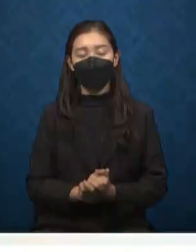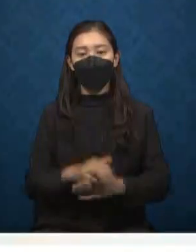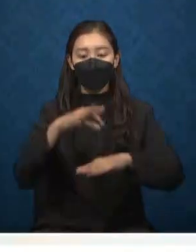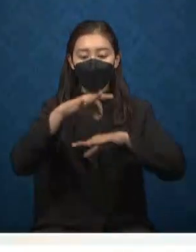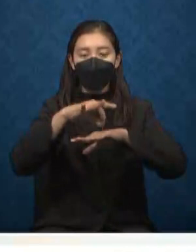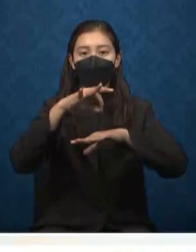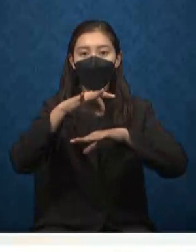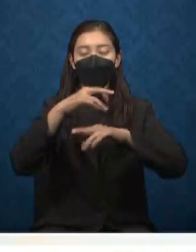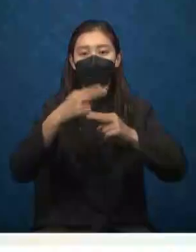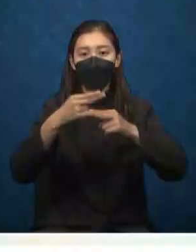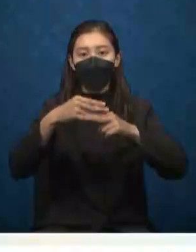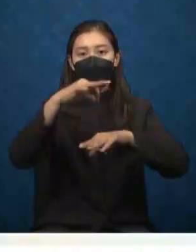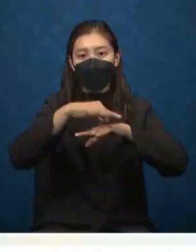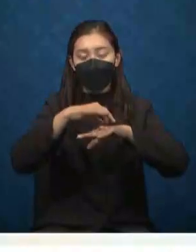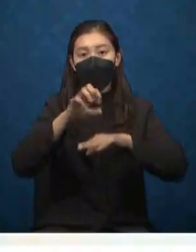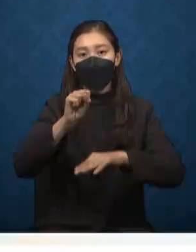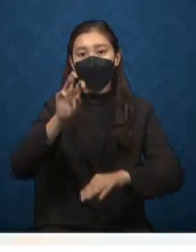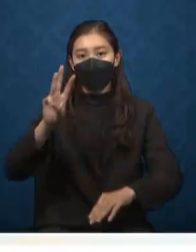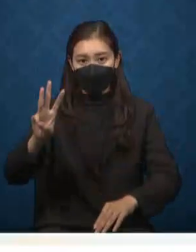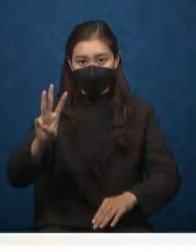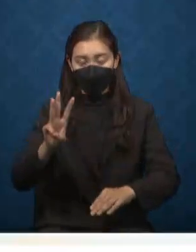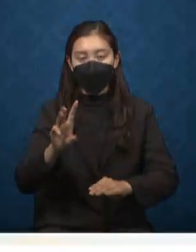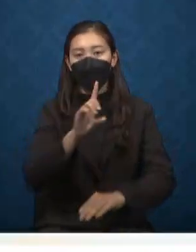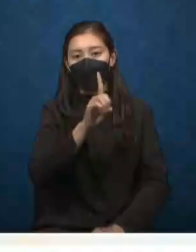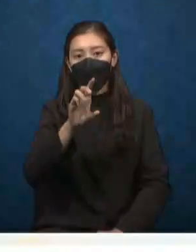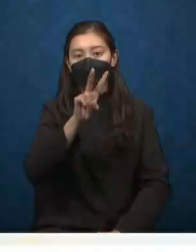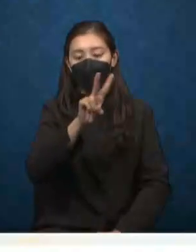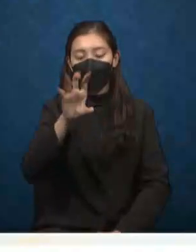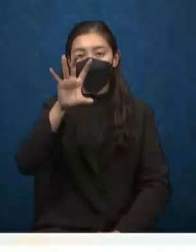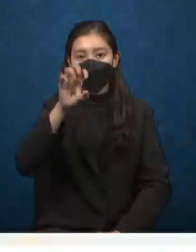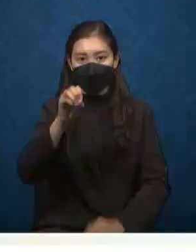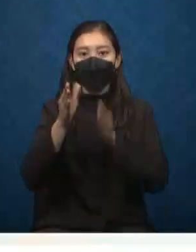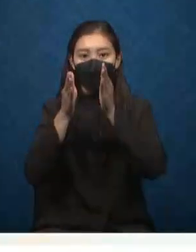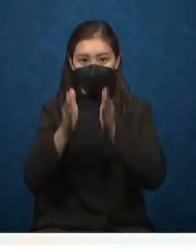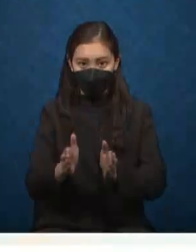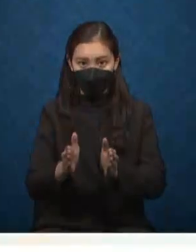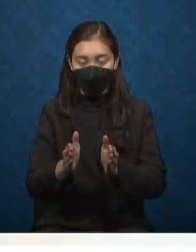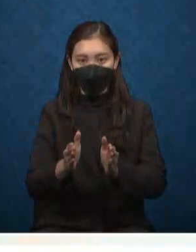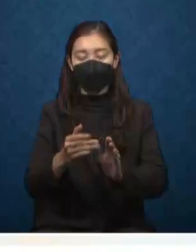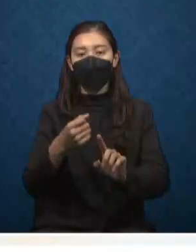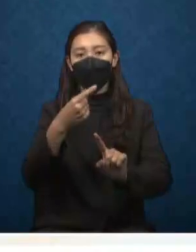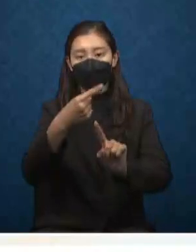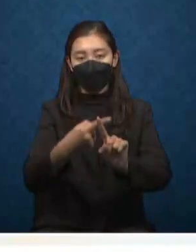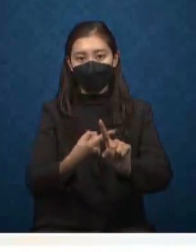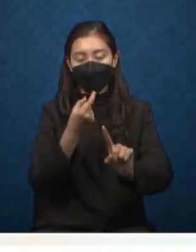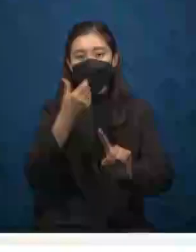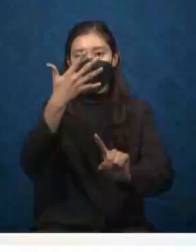าจำนวน250คนตั้งแต่วันที่11พฤษภาคม